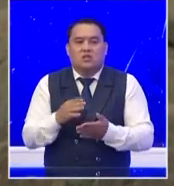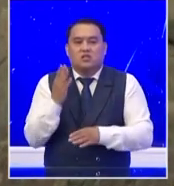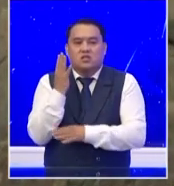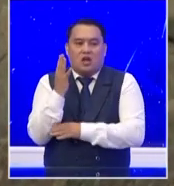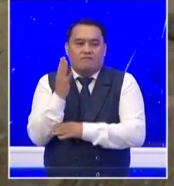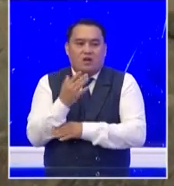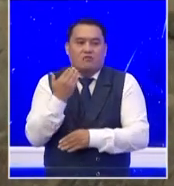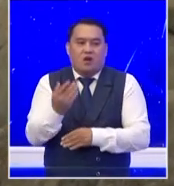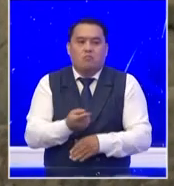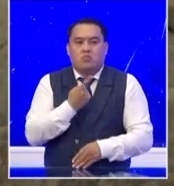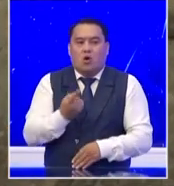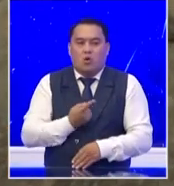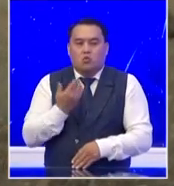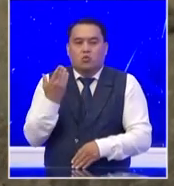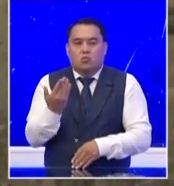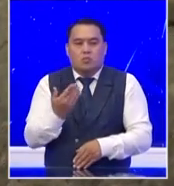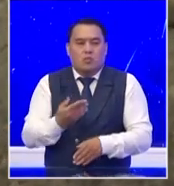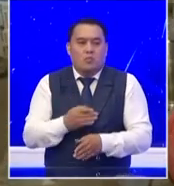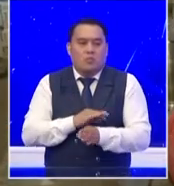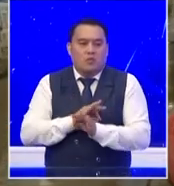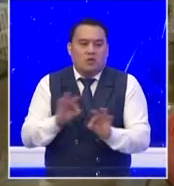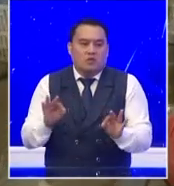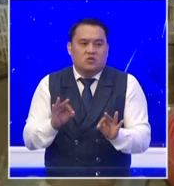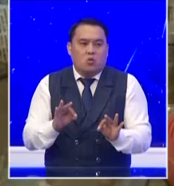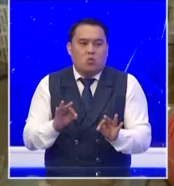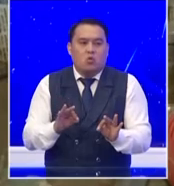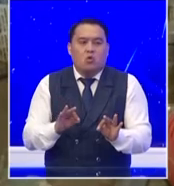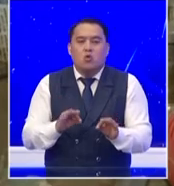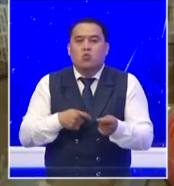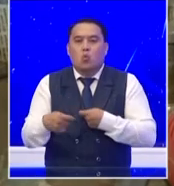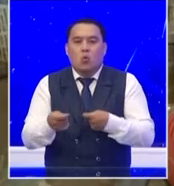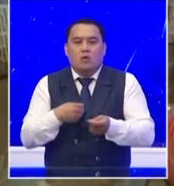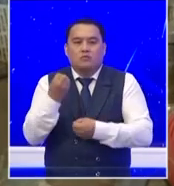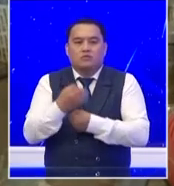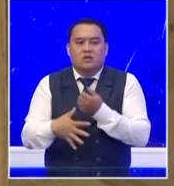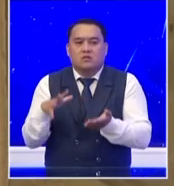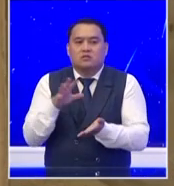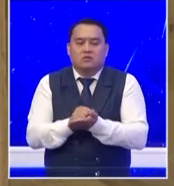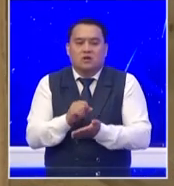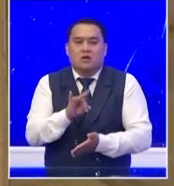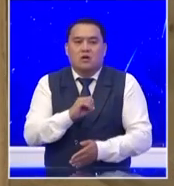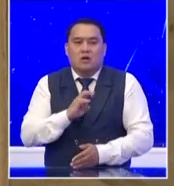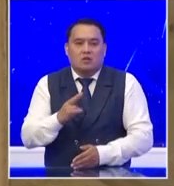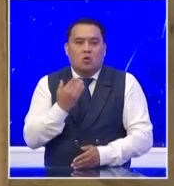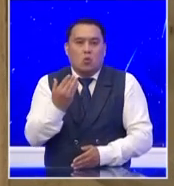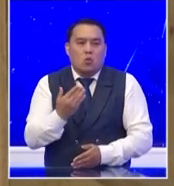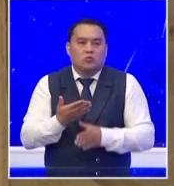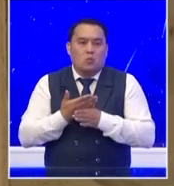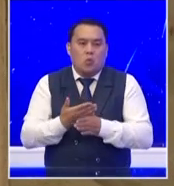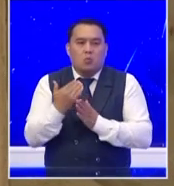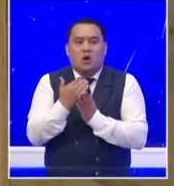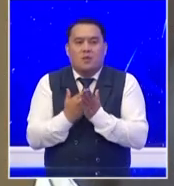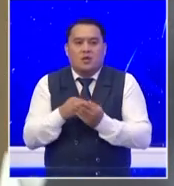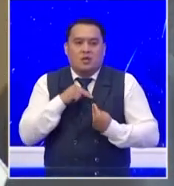дерева. По словам мастера, у них получается неплохо. Как утверждает руководитель центра занятости Райхан Жулимбетова, благодаря